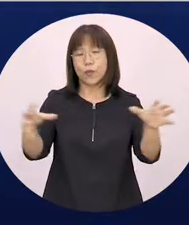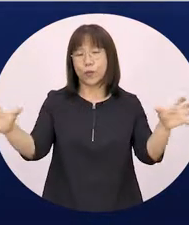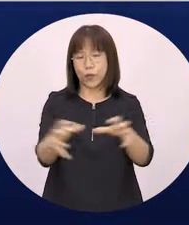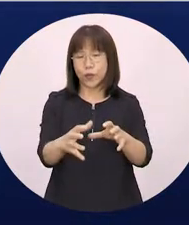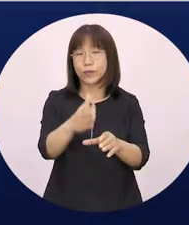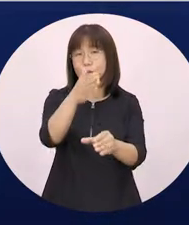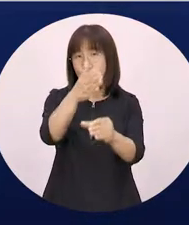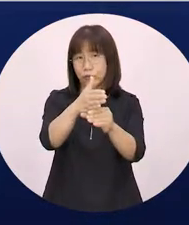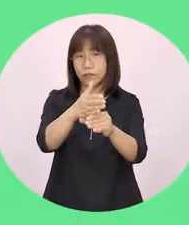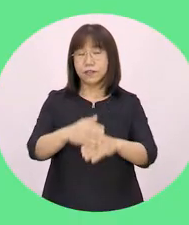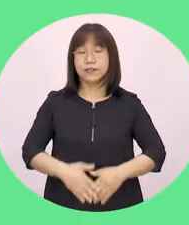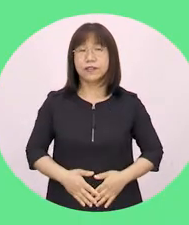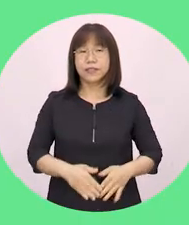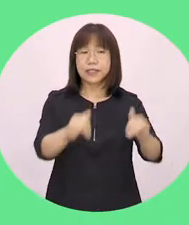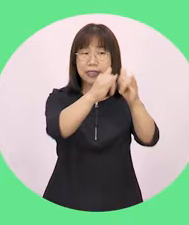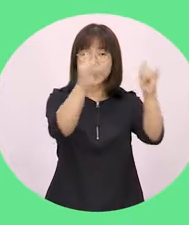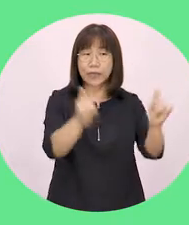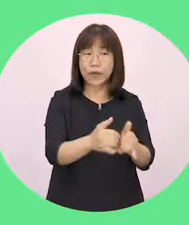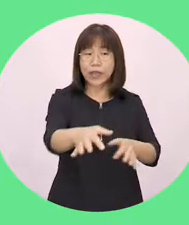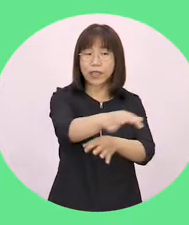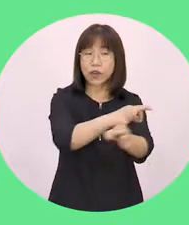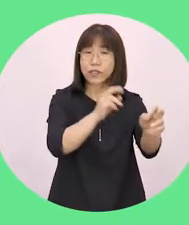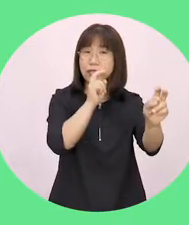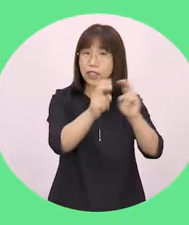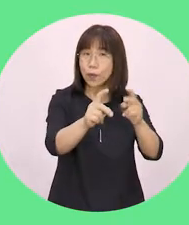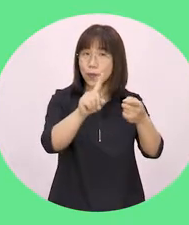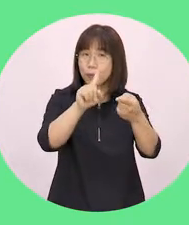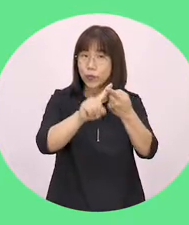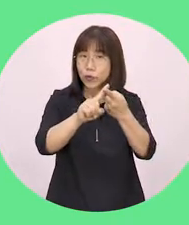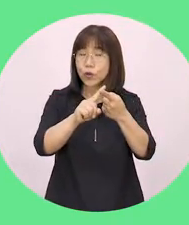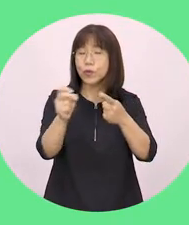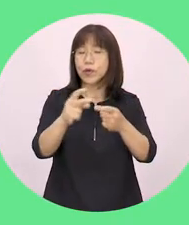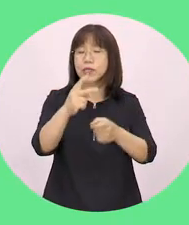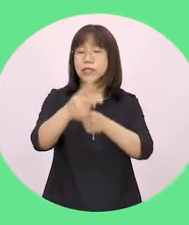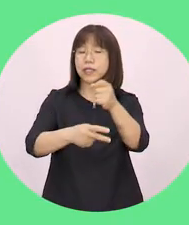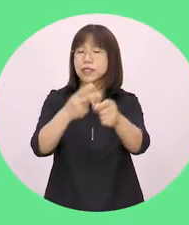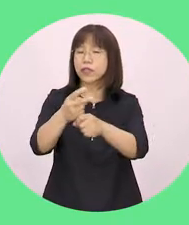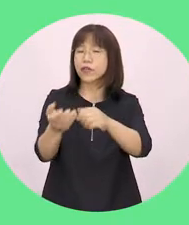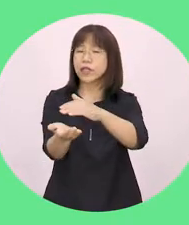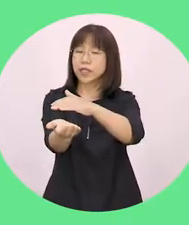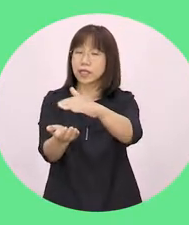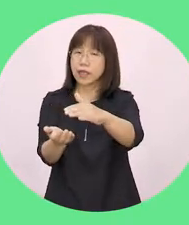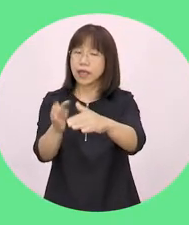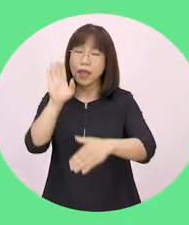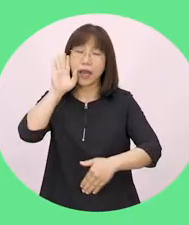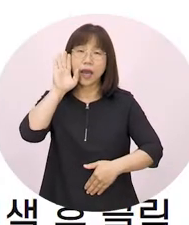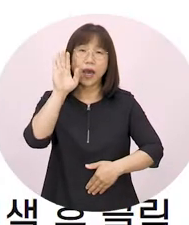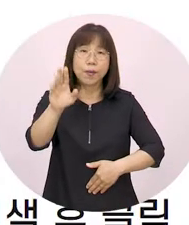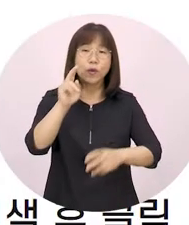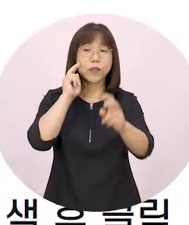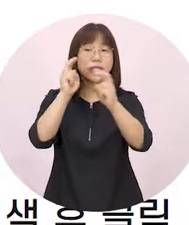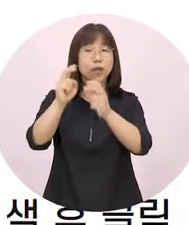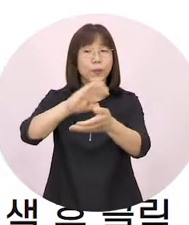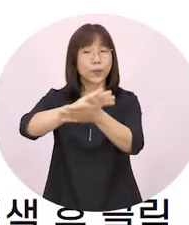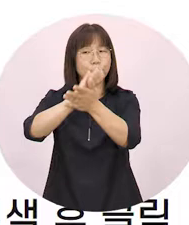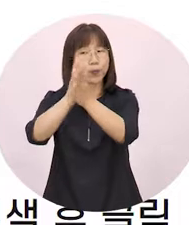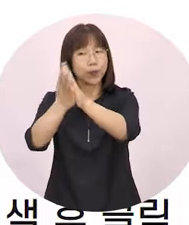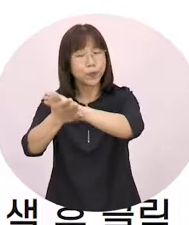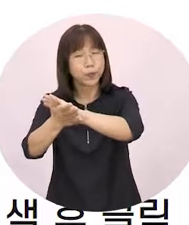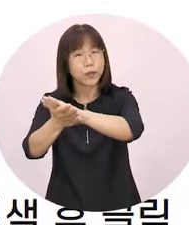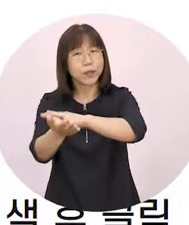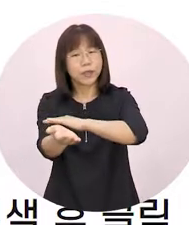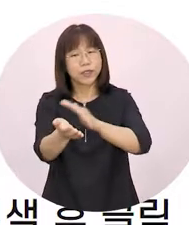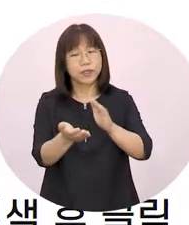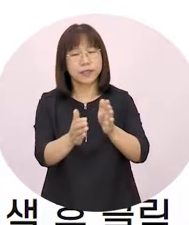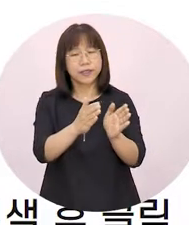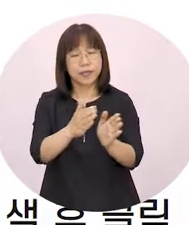모집합니다. 모집은 사회적 경제기업 5곳과 2년 이내 사회적 경제 조직으로 전환하려는 예비 창업자